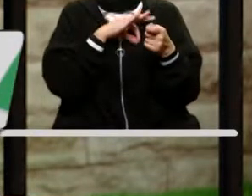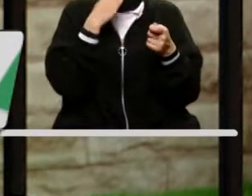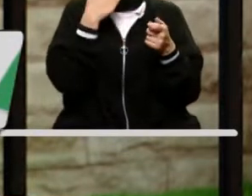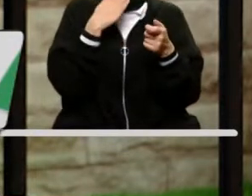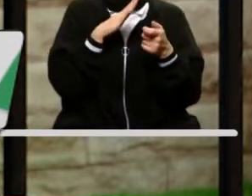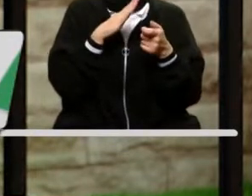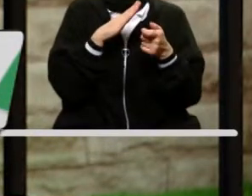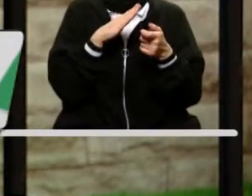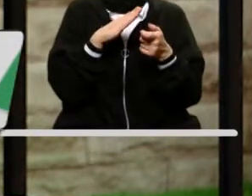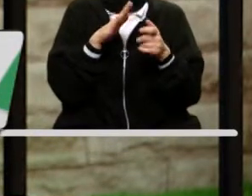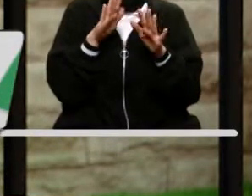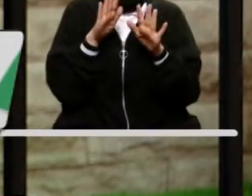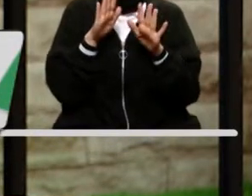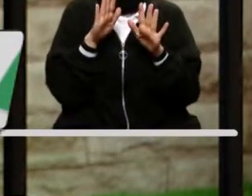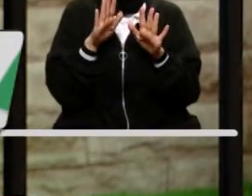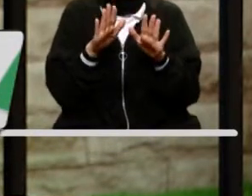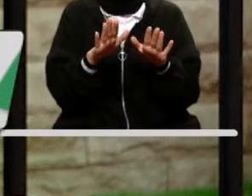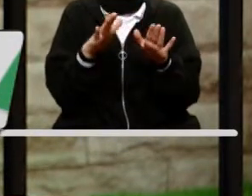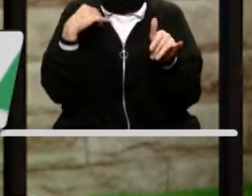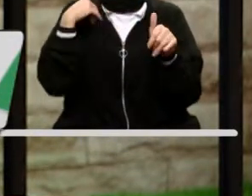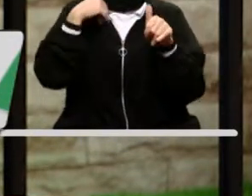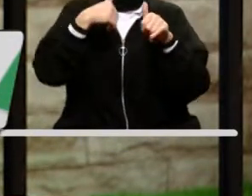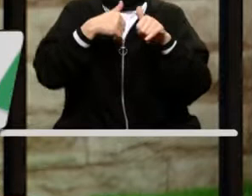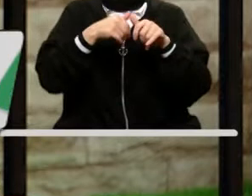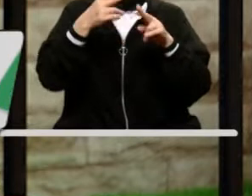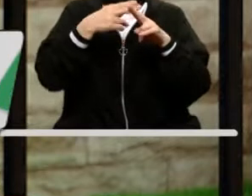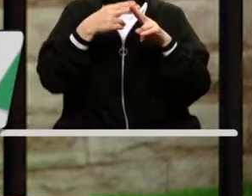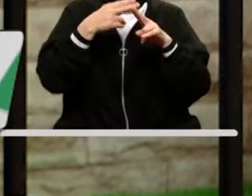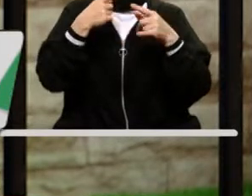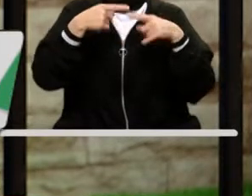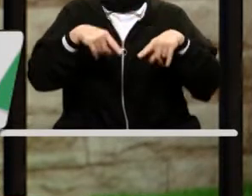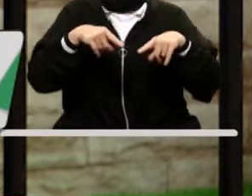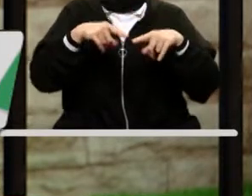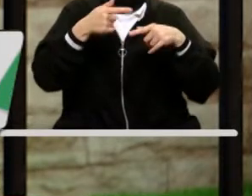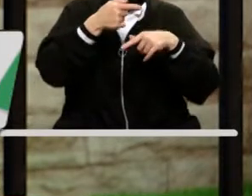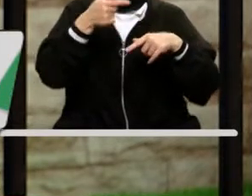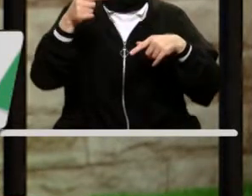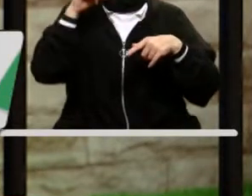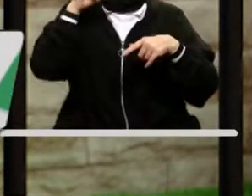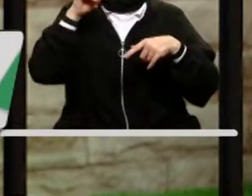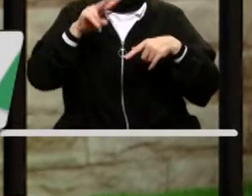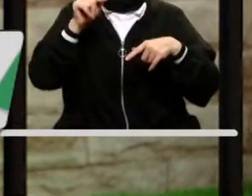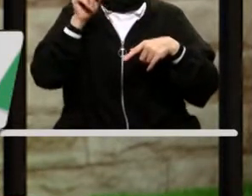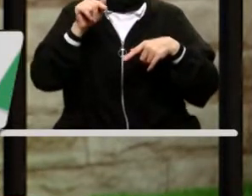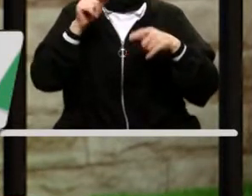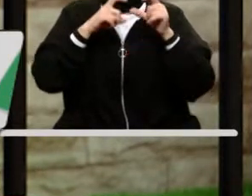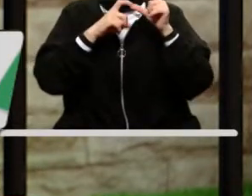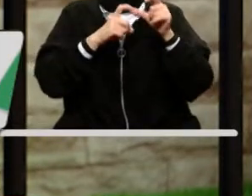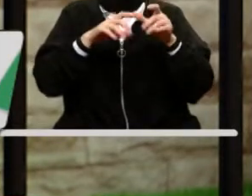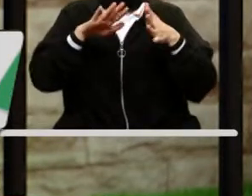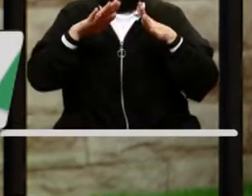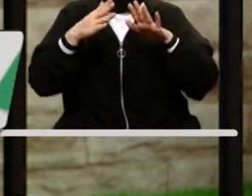uzaklaştıracağını söylüyorum. Ama yine deneme sınavlarında noksanlıklarını görüp o tip soruları veya